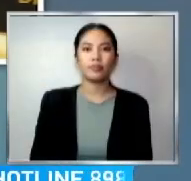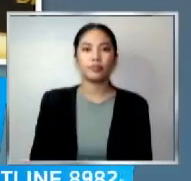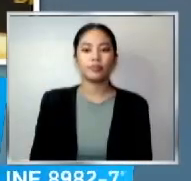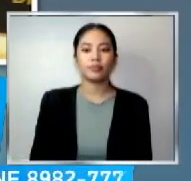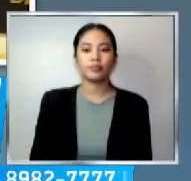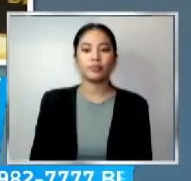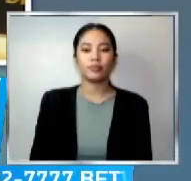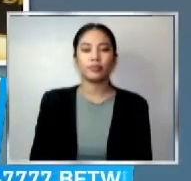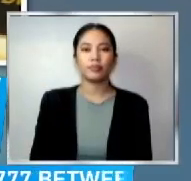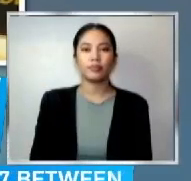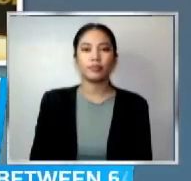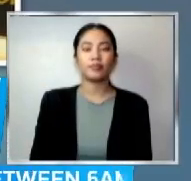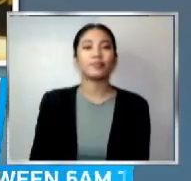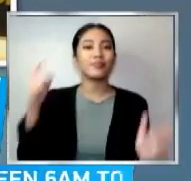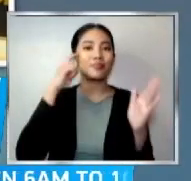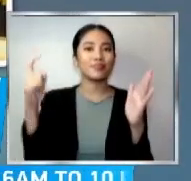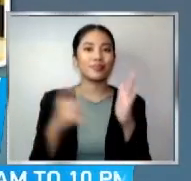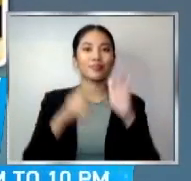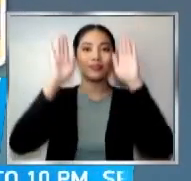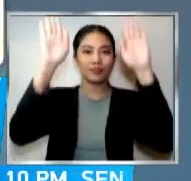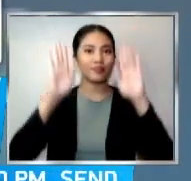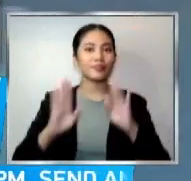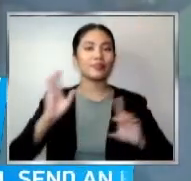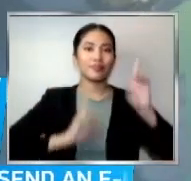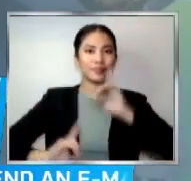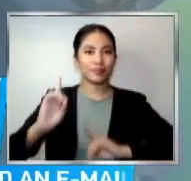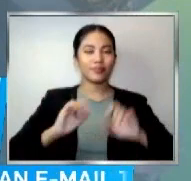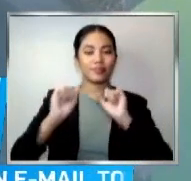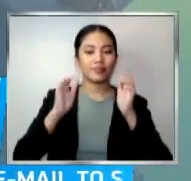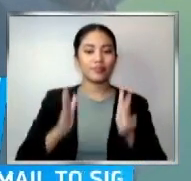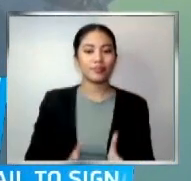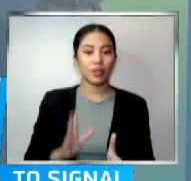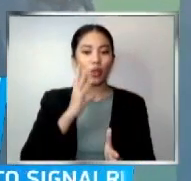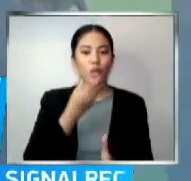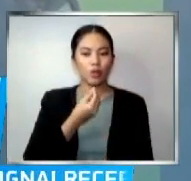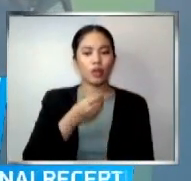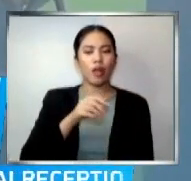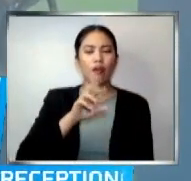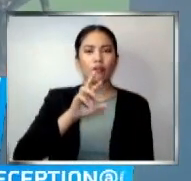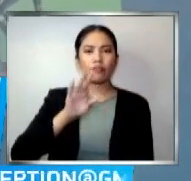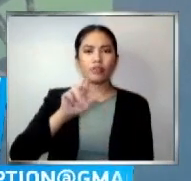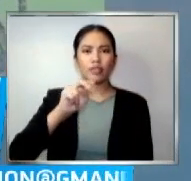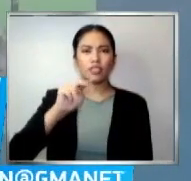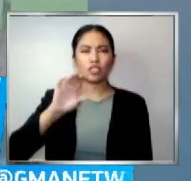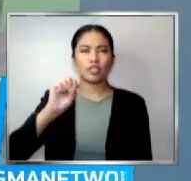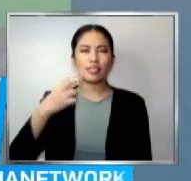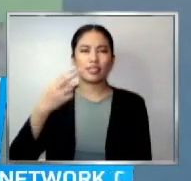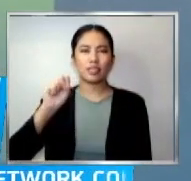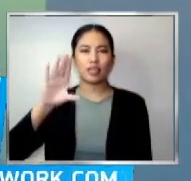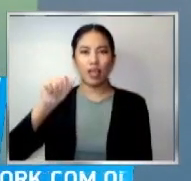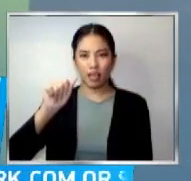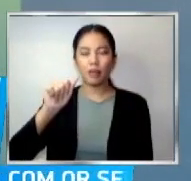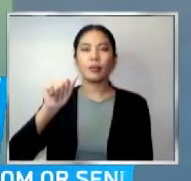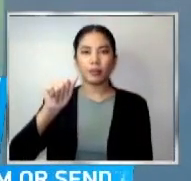Kinilala bilang outstanding dramatic actress si Kapuso singer Francesca Farr sa Demi Show Film Festival sa Amerika. Para yan sa kanyang